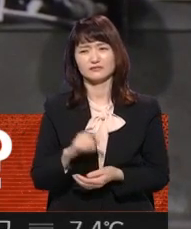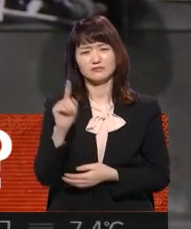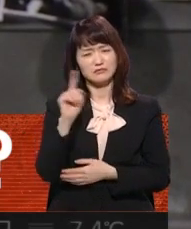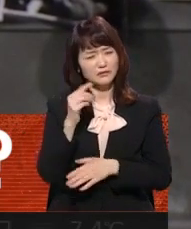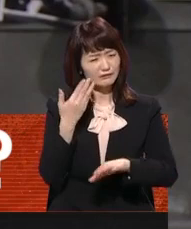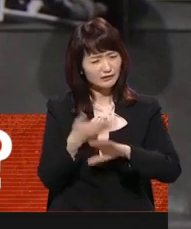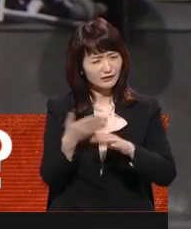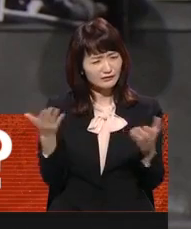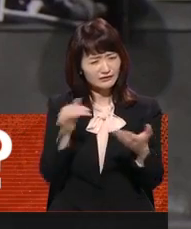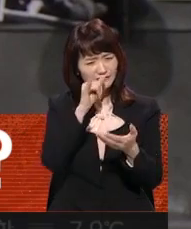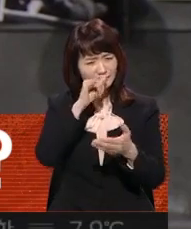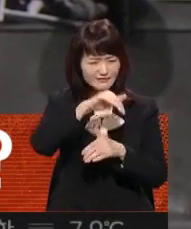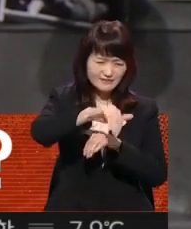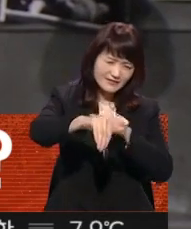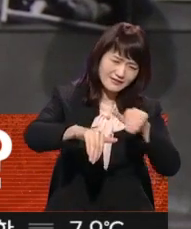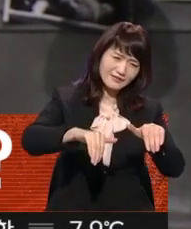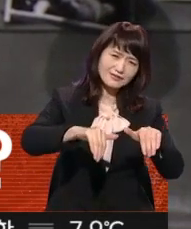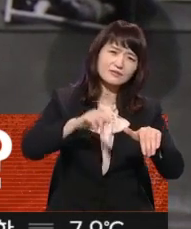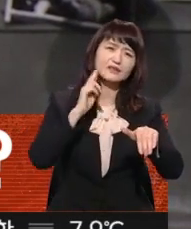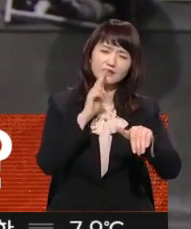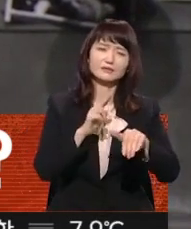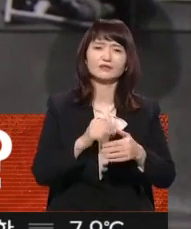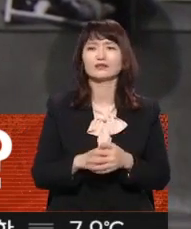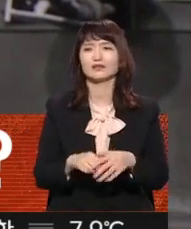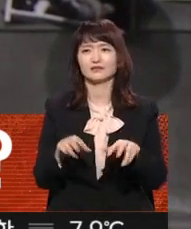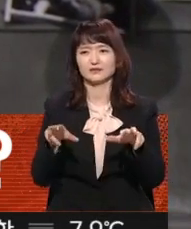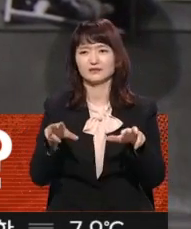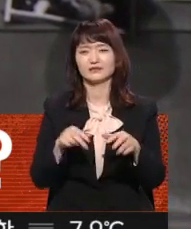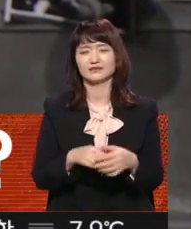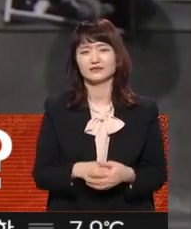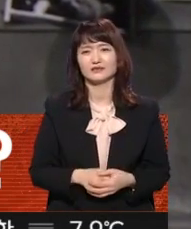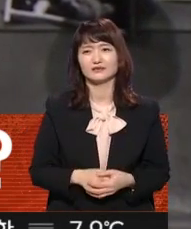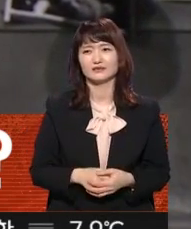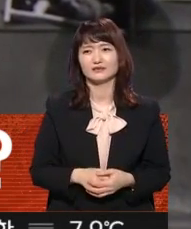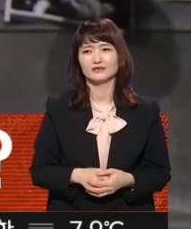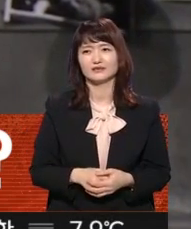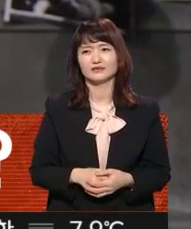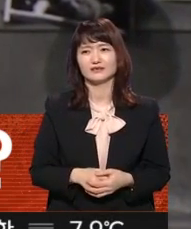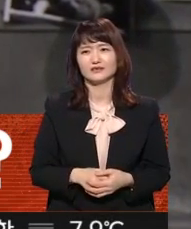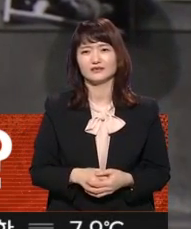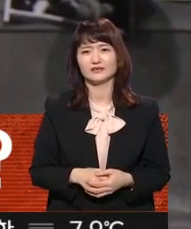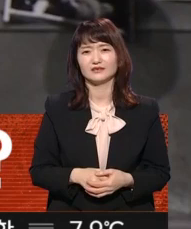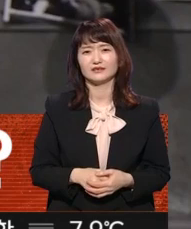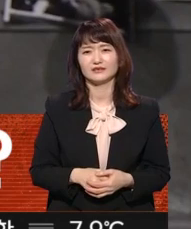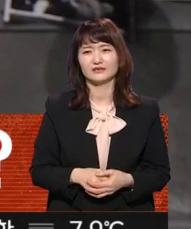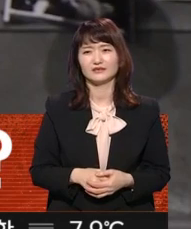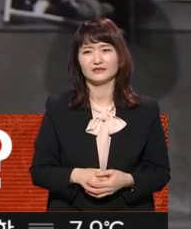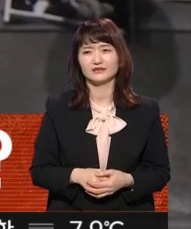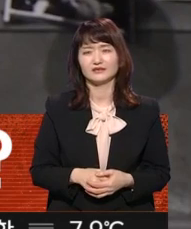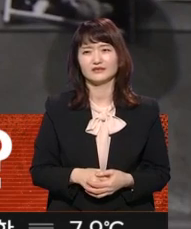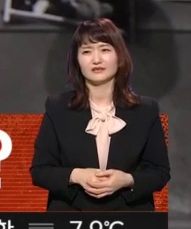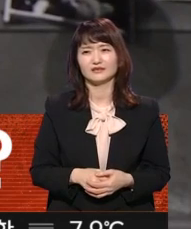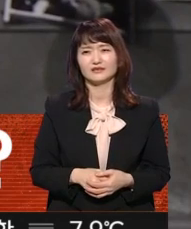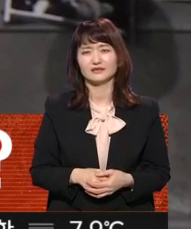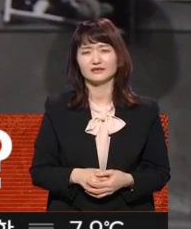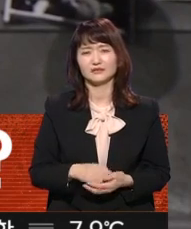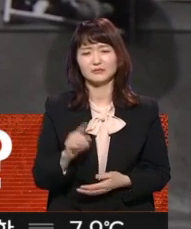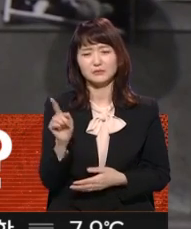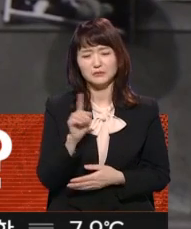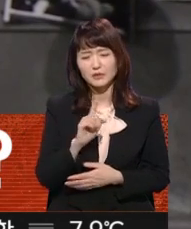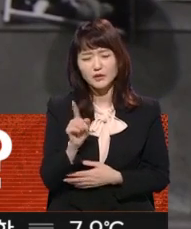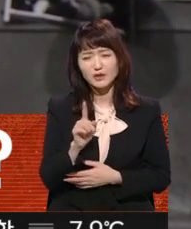더 간섭을 타실 것 같아요 그래서 지금이라도 조금 통제를 안 해주면 뭐 할 때마다